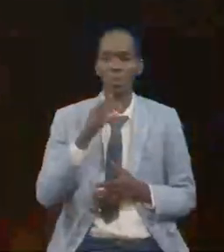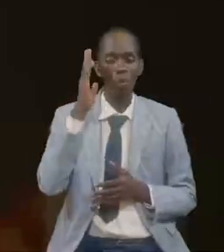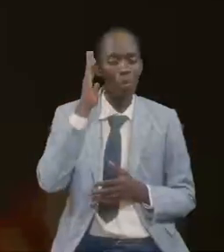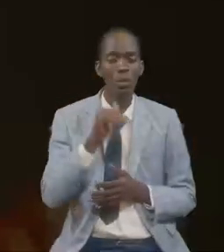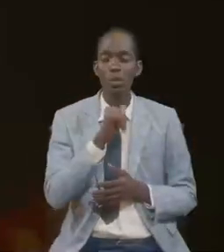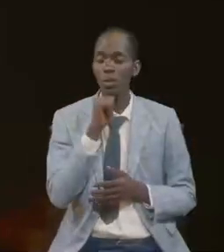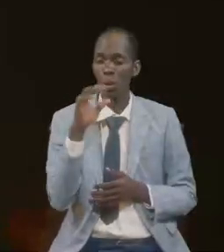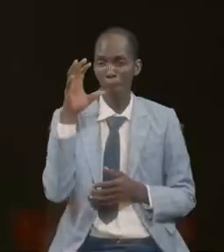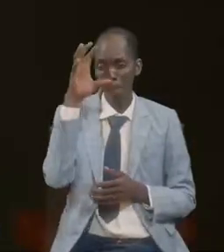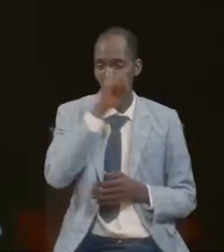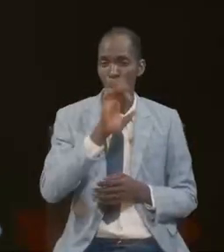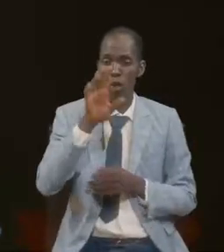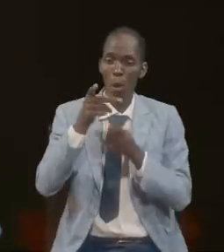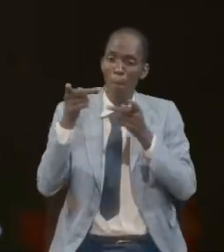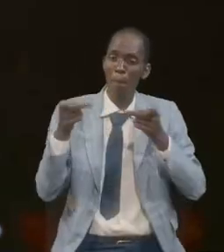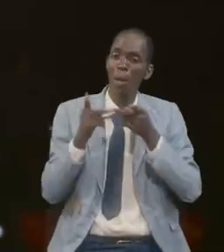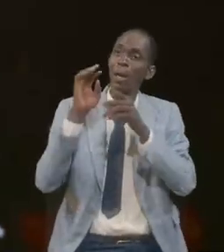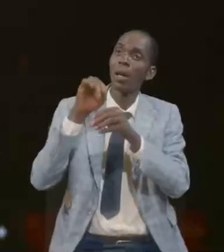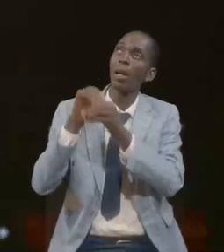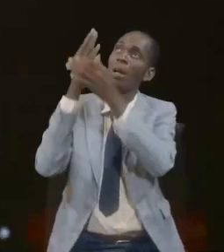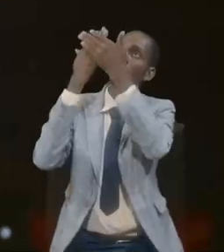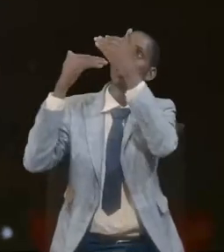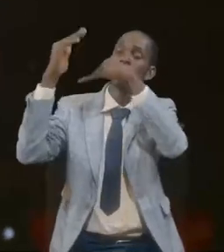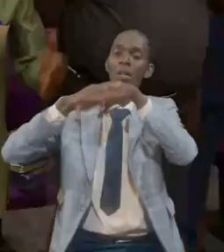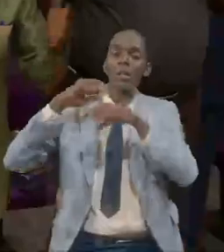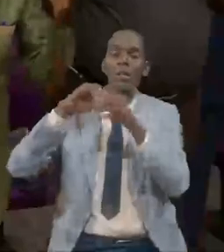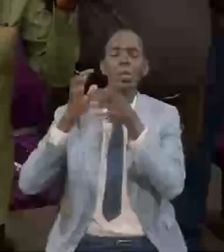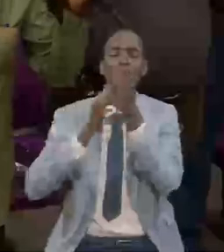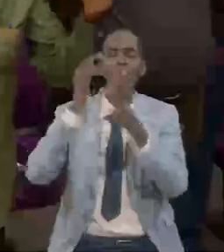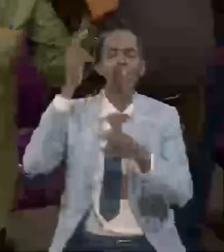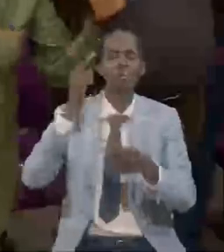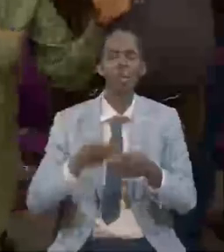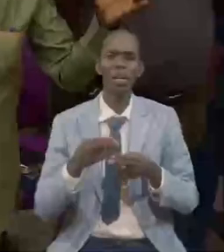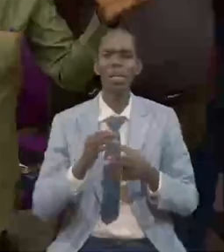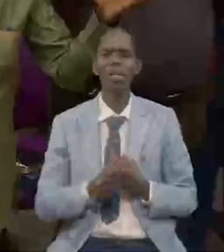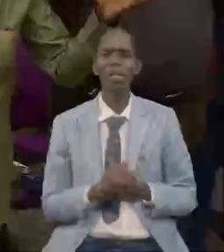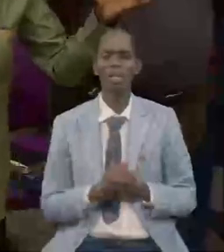Vous n'allez pas rater votre place au ciel au nom de Jésus.